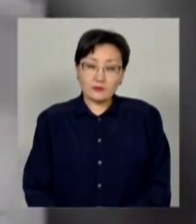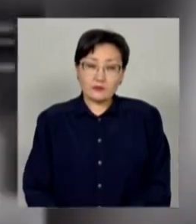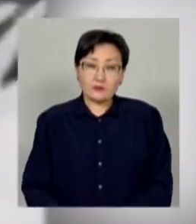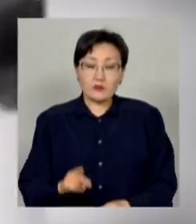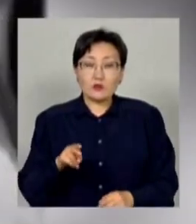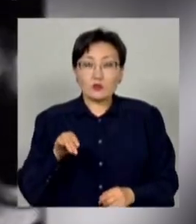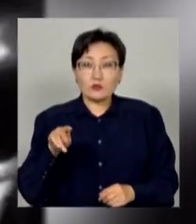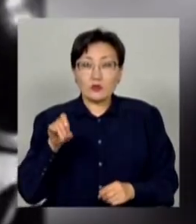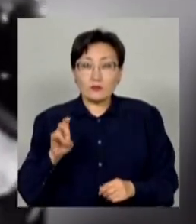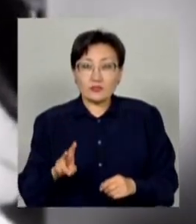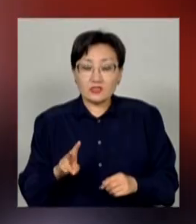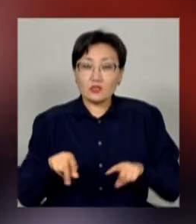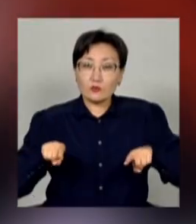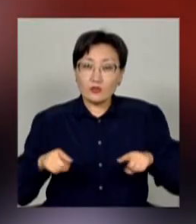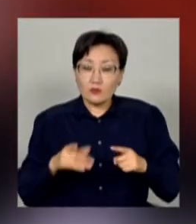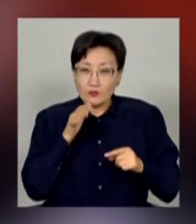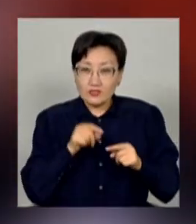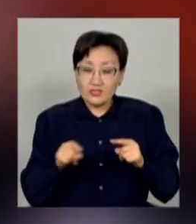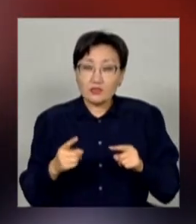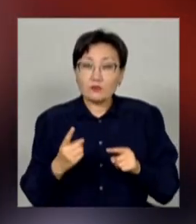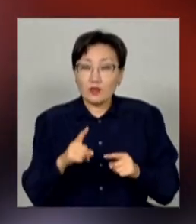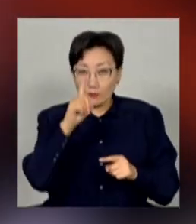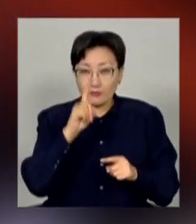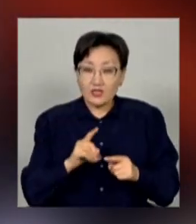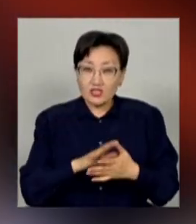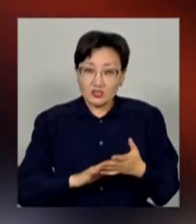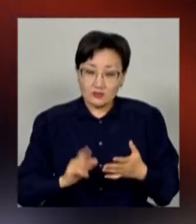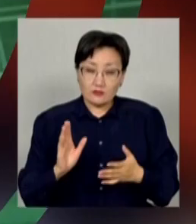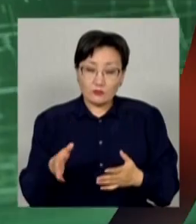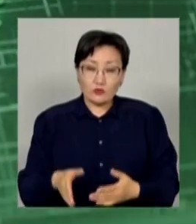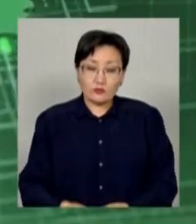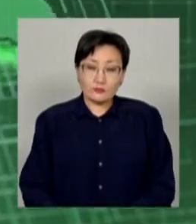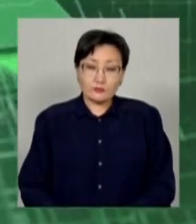Қайрат Құдайбергенді қамауда ұстау мерзімі тағы 1 айға ұзартылды.